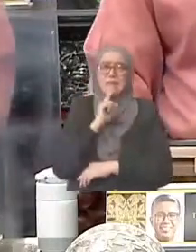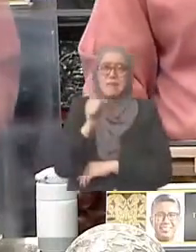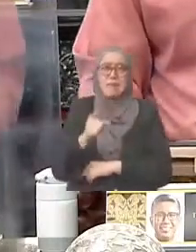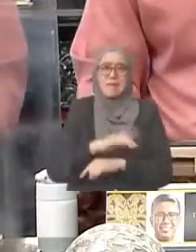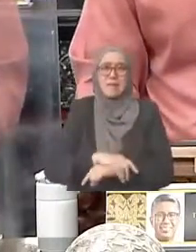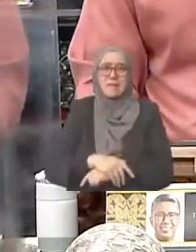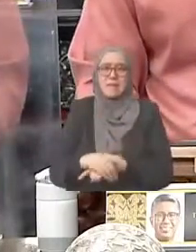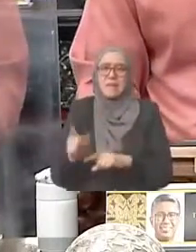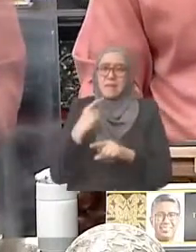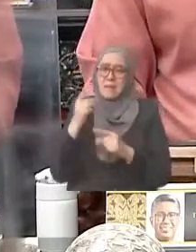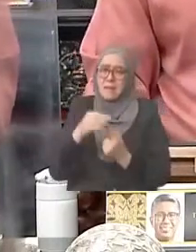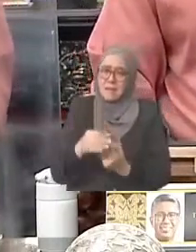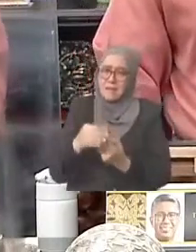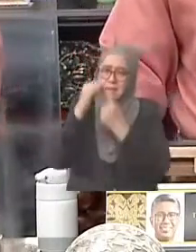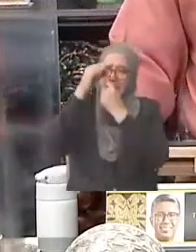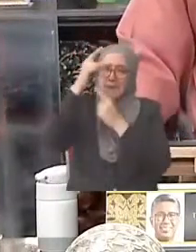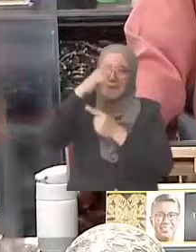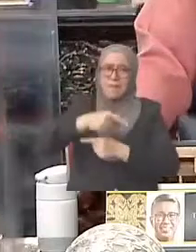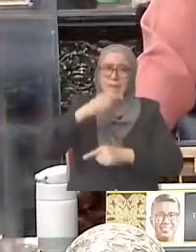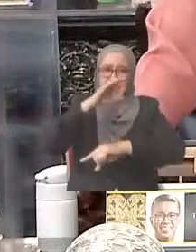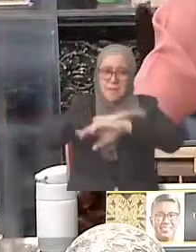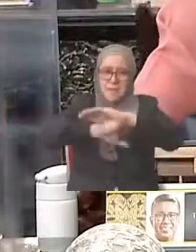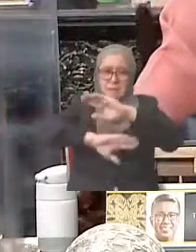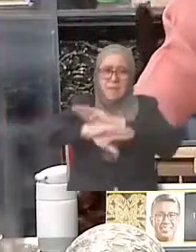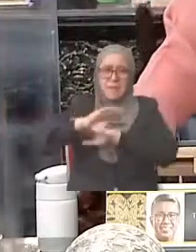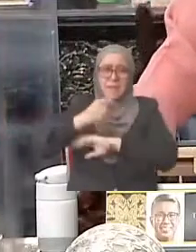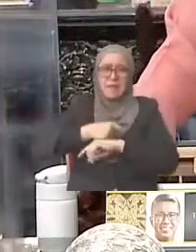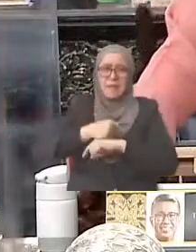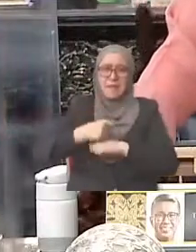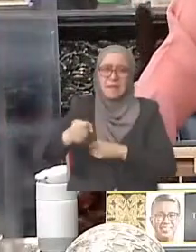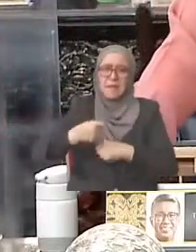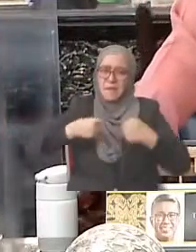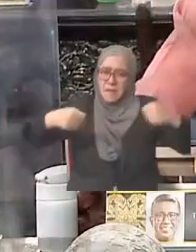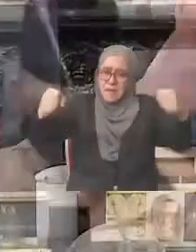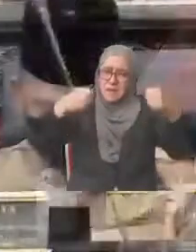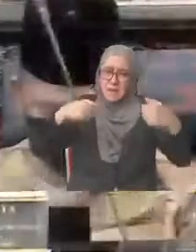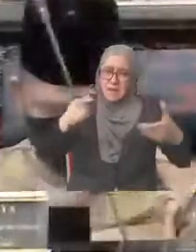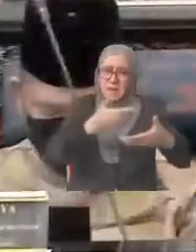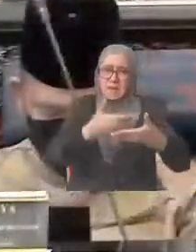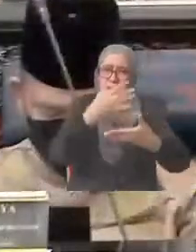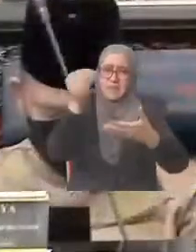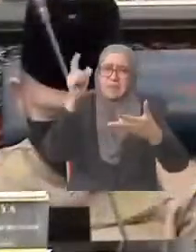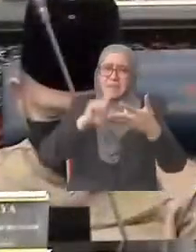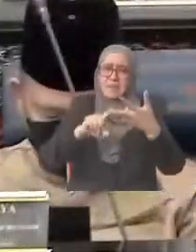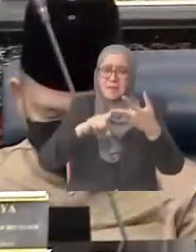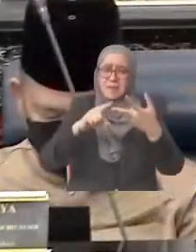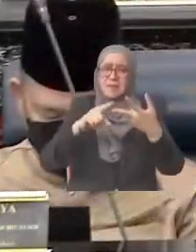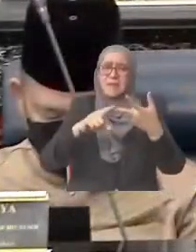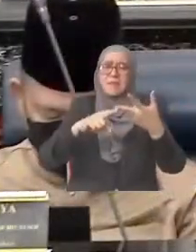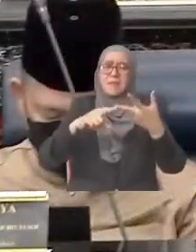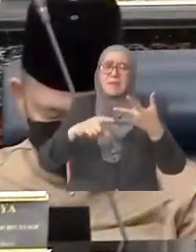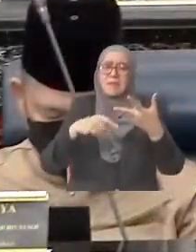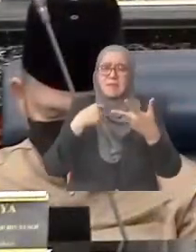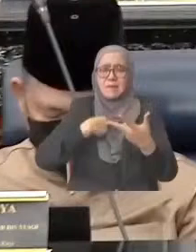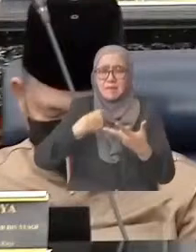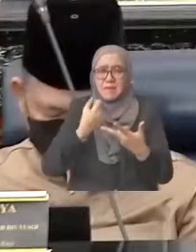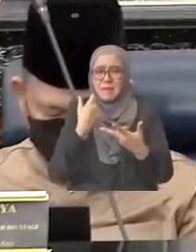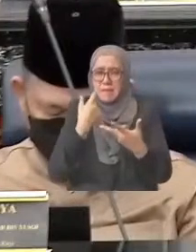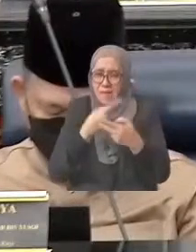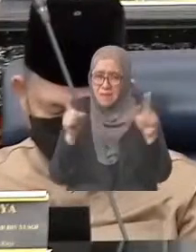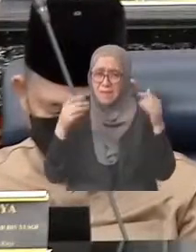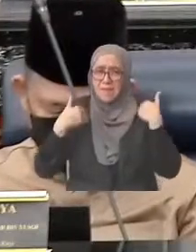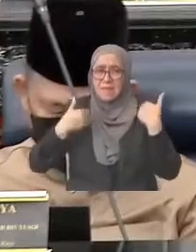yang mumpuni yang memupuk dan sama menyumbang kepada kehidupan namun kadangkala ada Bunda tangan-tangan lain yang tidak mengerti